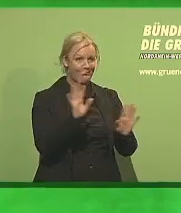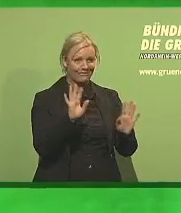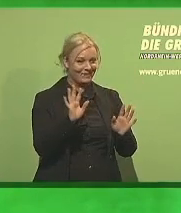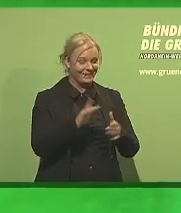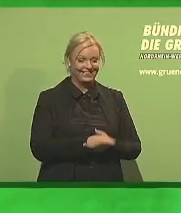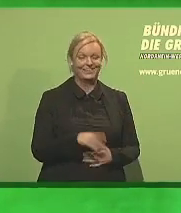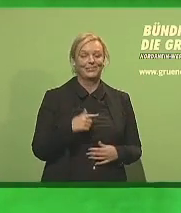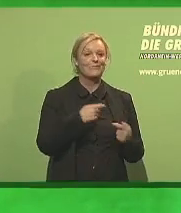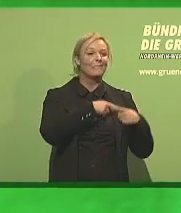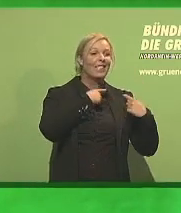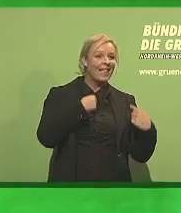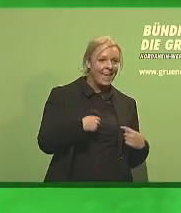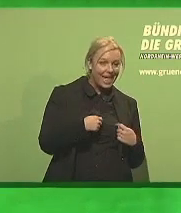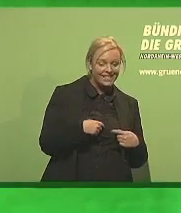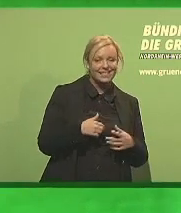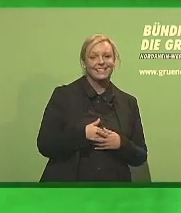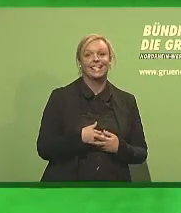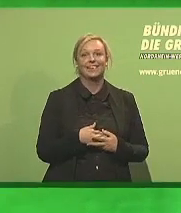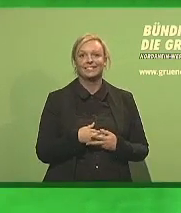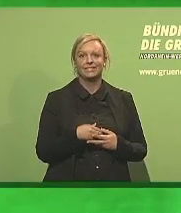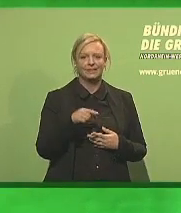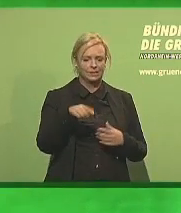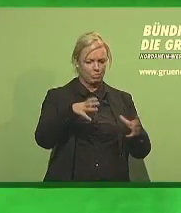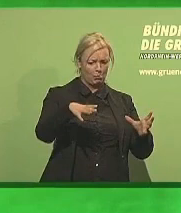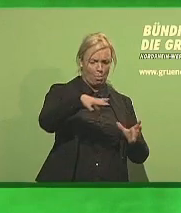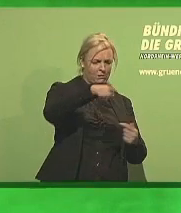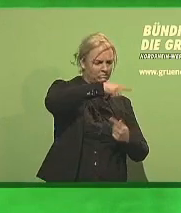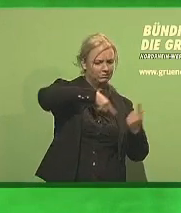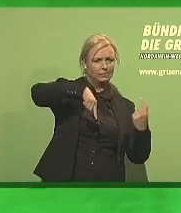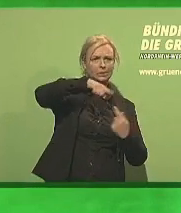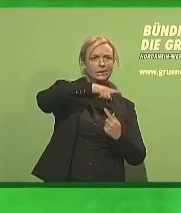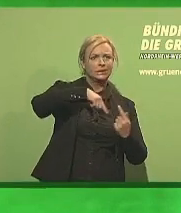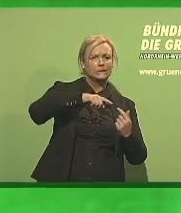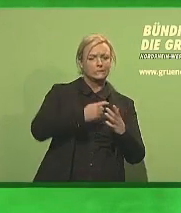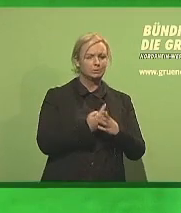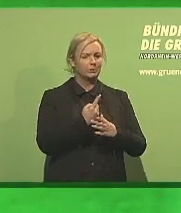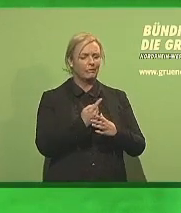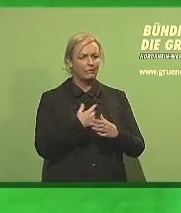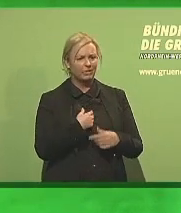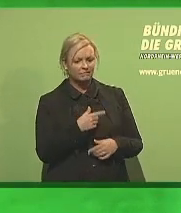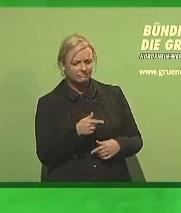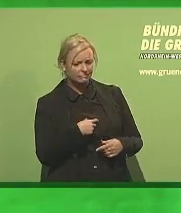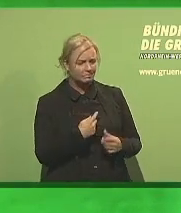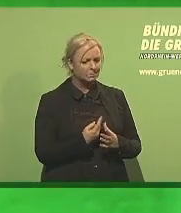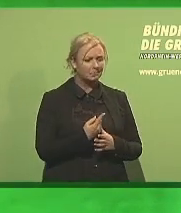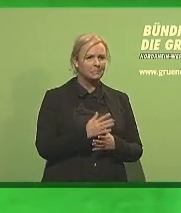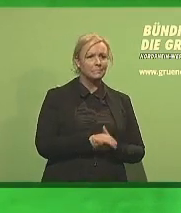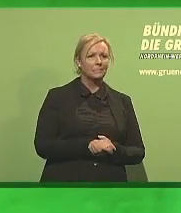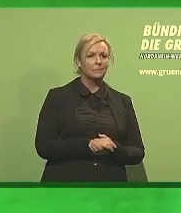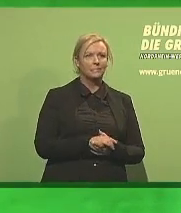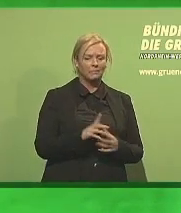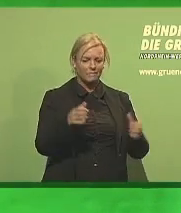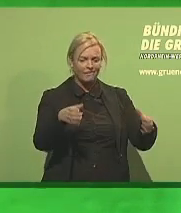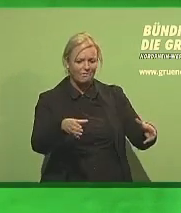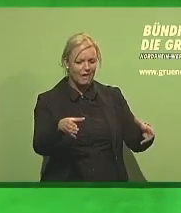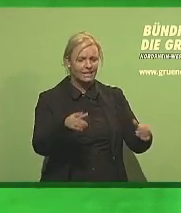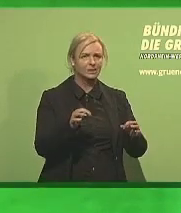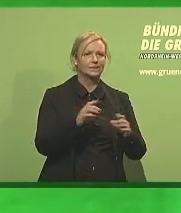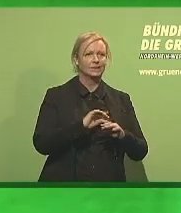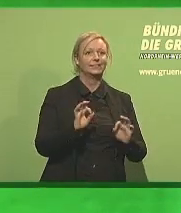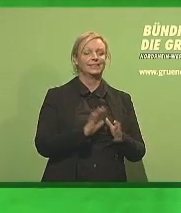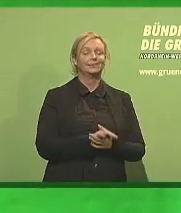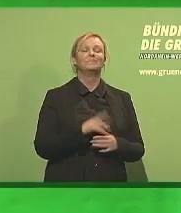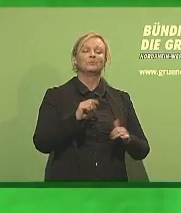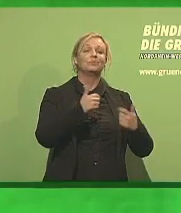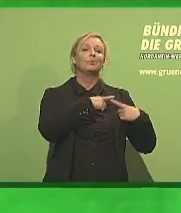ich möchte euch nochmal ganz herzlich auch seitens dieses Pult dreht sich übrigens ein bisschen. Ich meine, das ist irgendwie hat was, aber Vielleicht können wir das nochmal ein bisschen festigen. Ich möchte dich nochmal